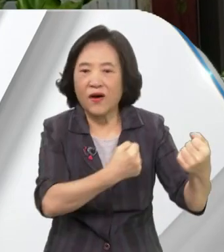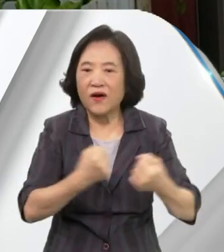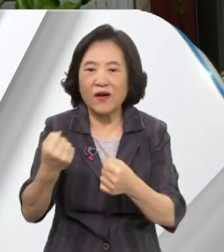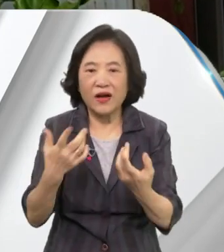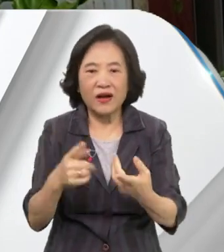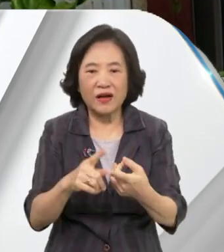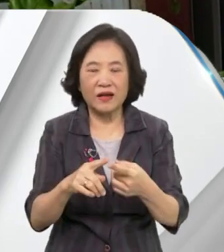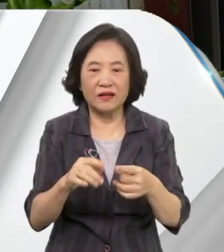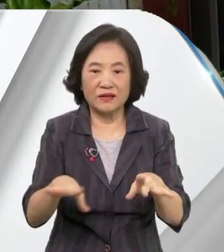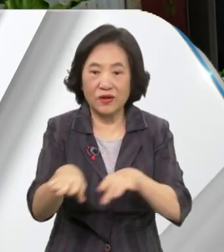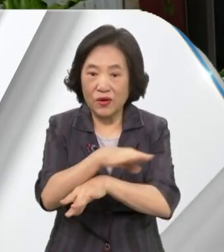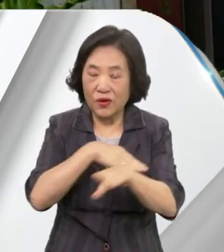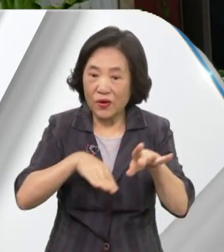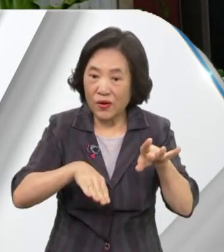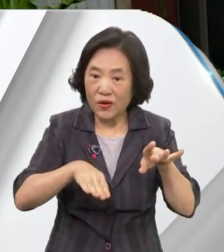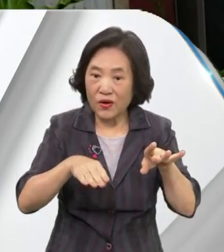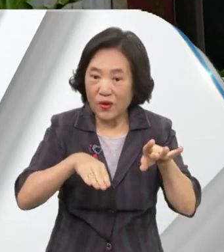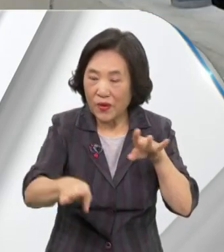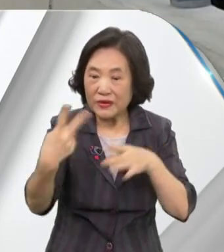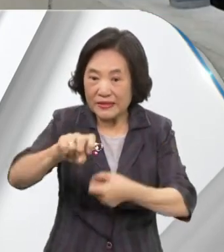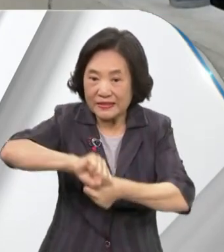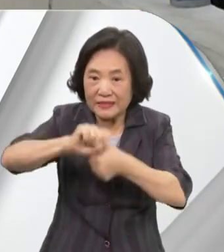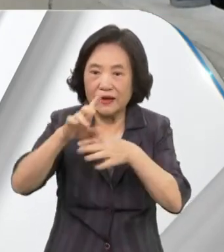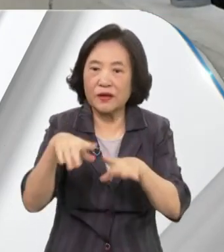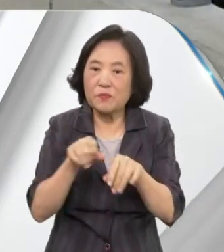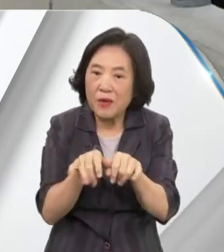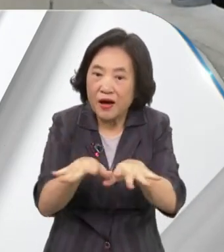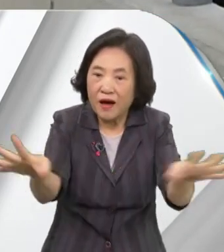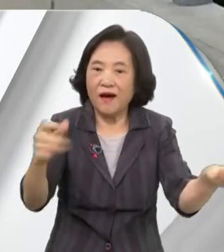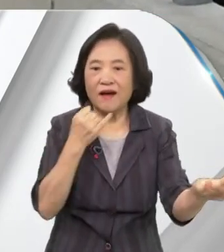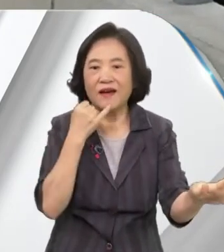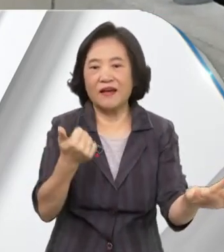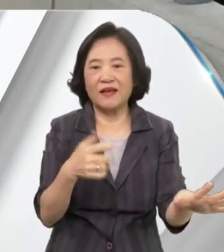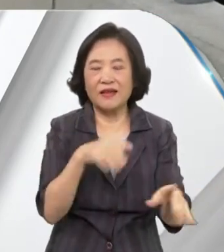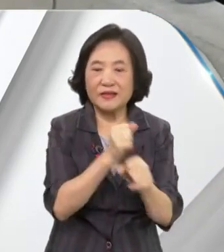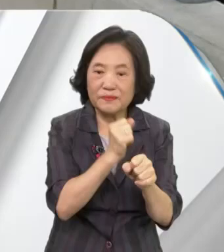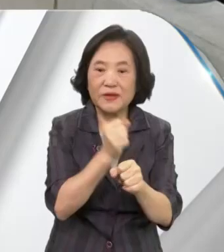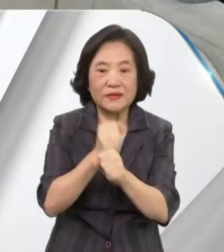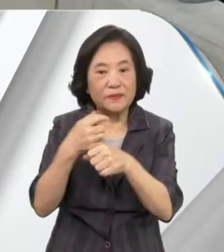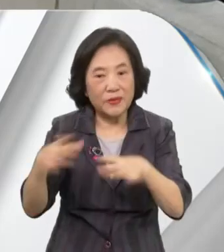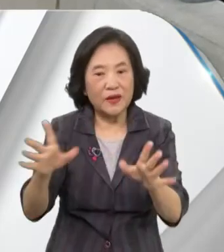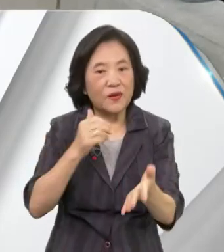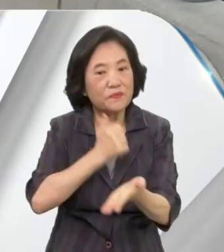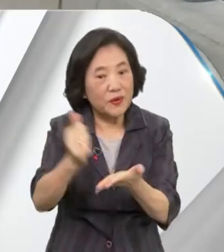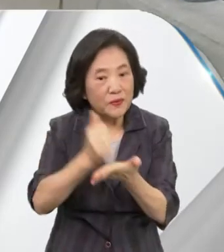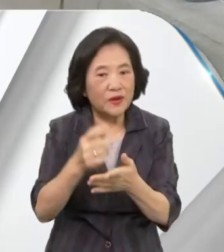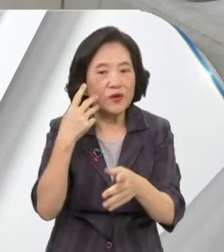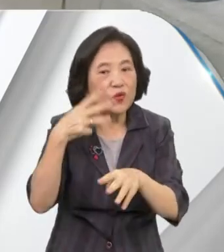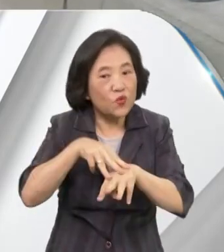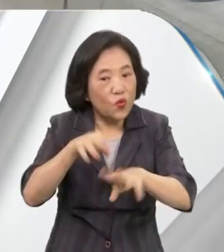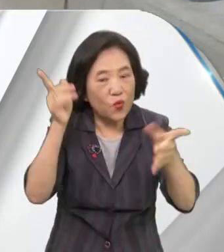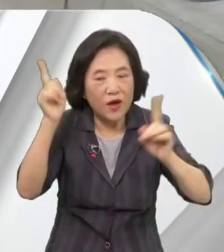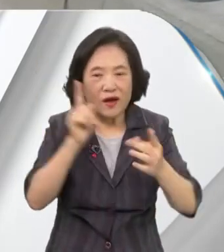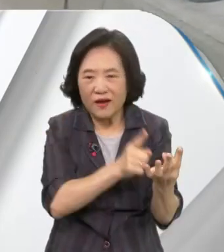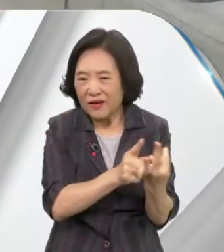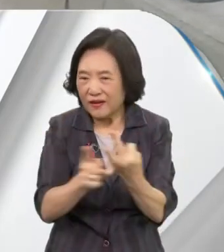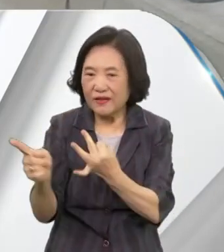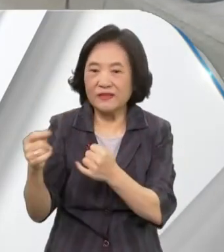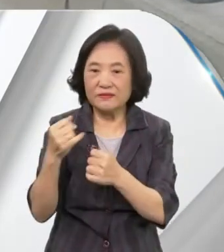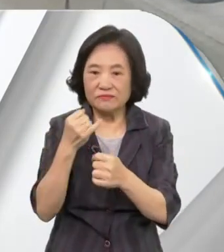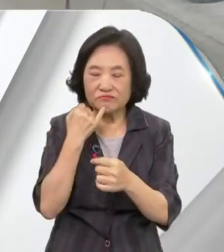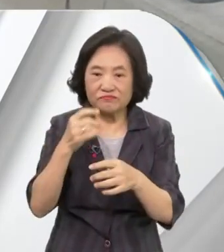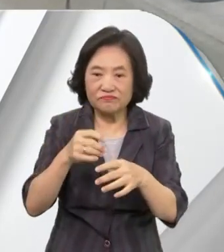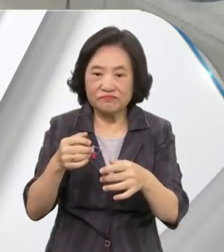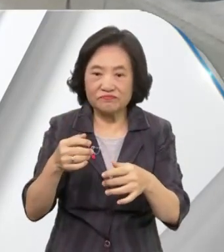讲，差了分流上挨条就合方便。 那上下班的啦，送货的啦，一样就出去，一讲来了。按